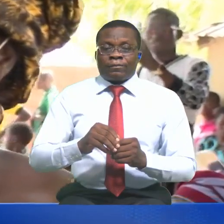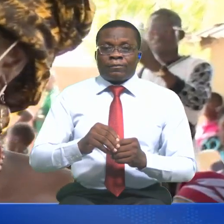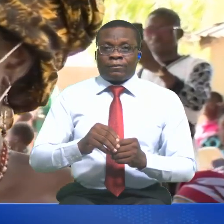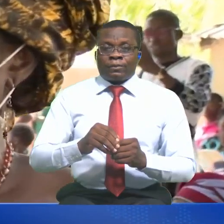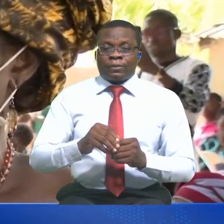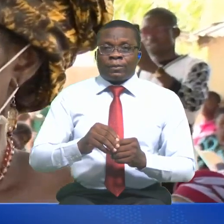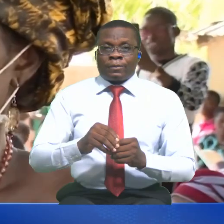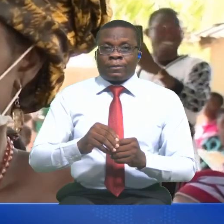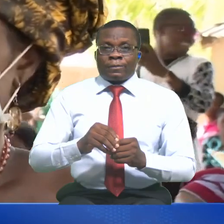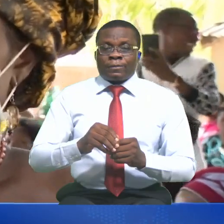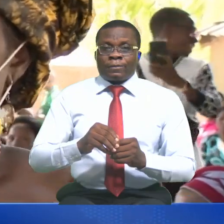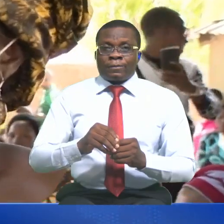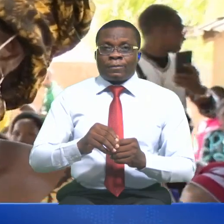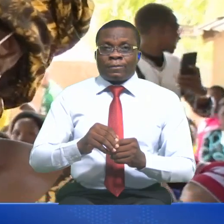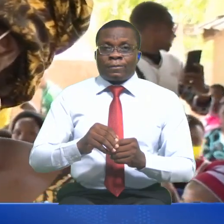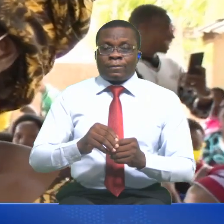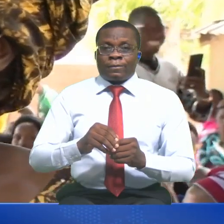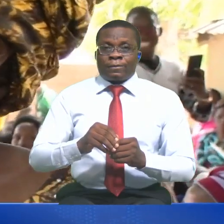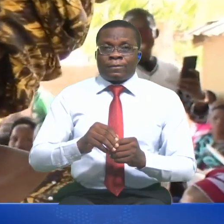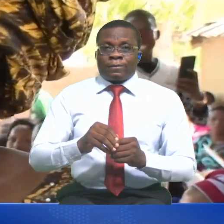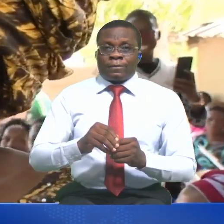Andendi.